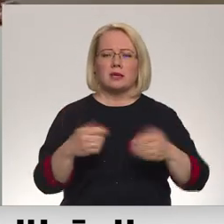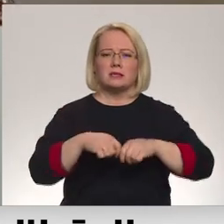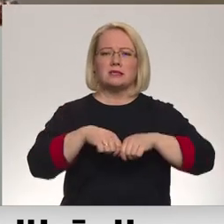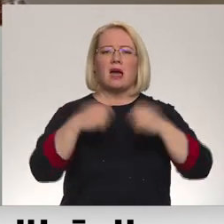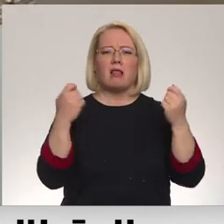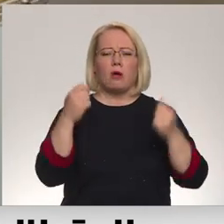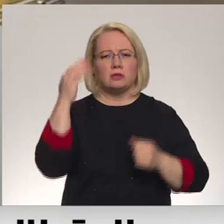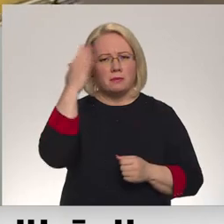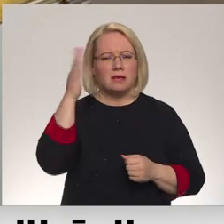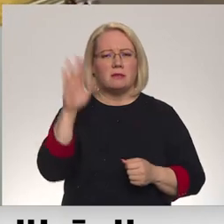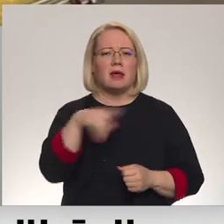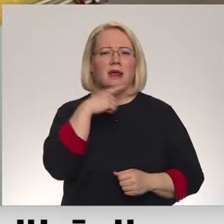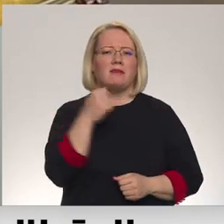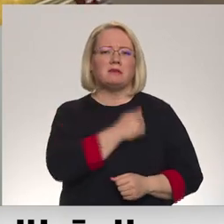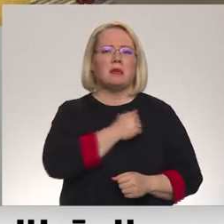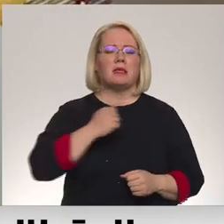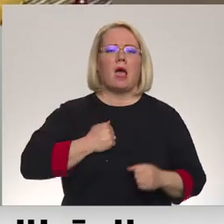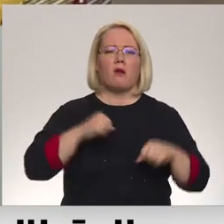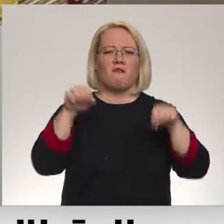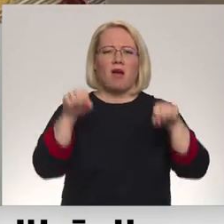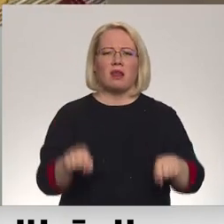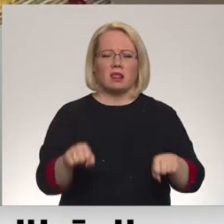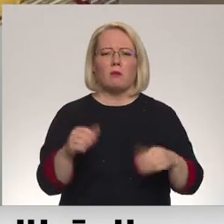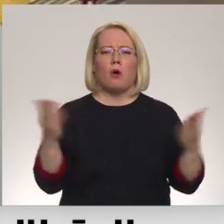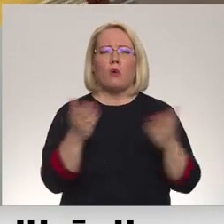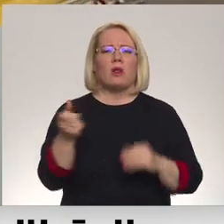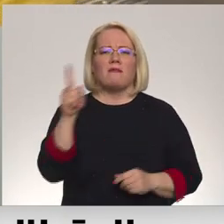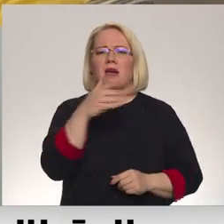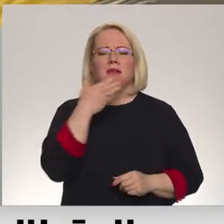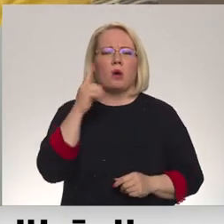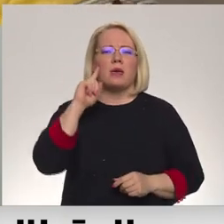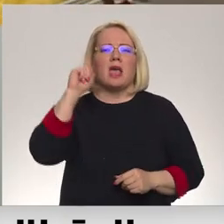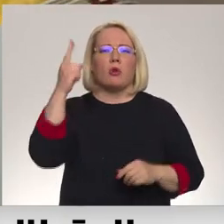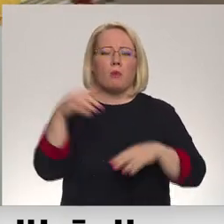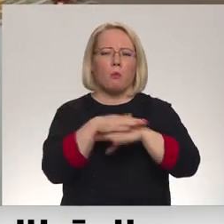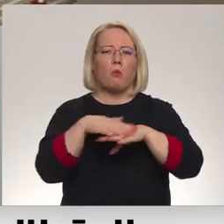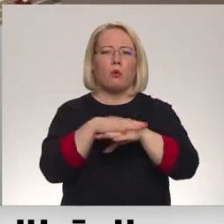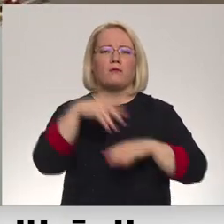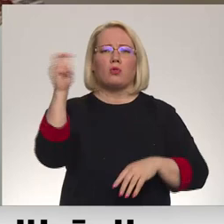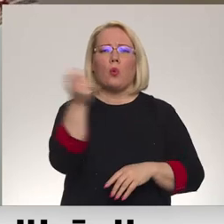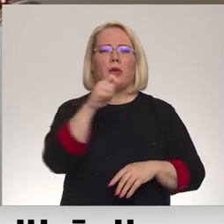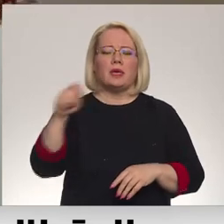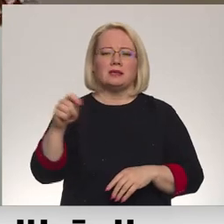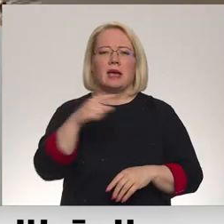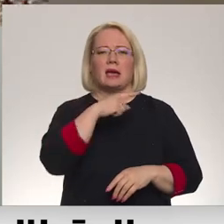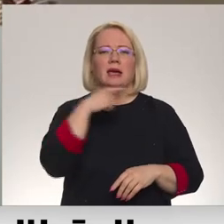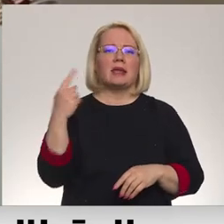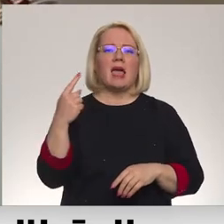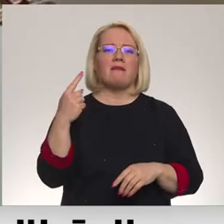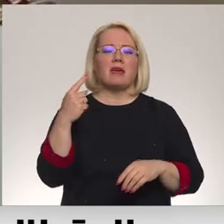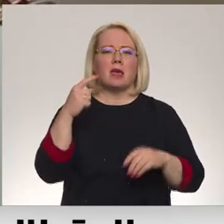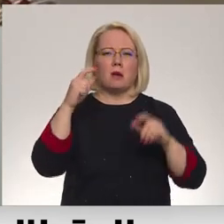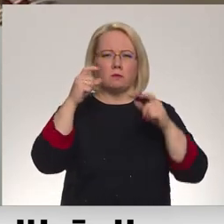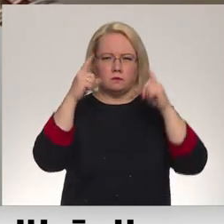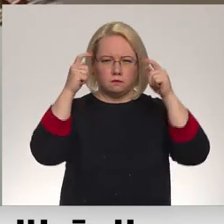mīts par Krievijas militāro varenību, kurā vairs nav tās iedomātās burvju nūjiņas, ka Krievija reiz saraugs uz acis